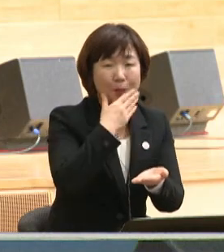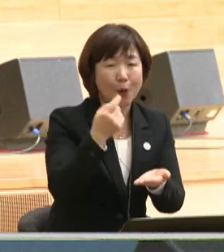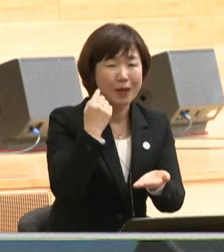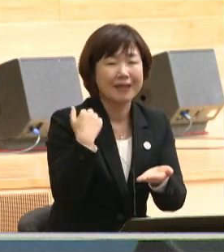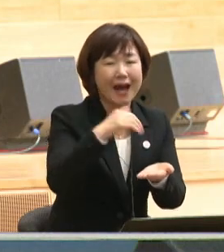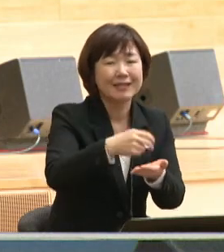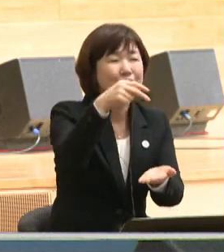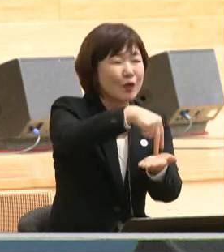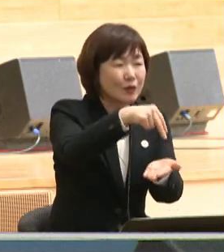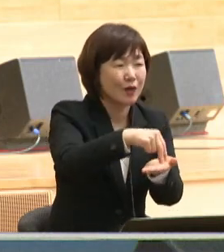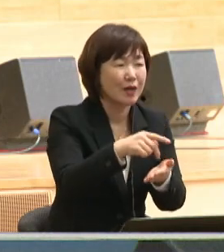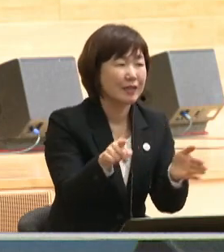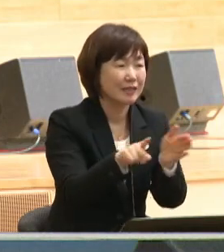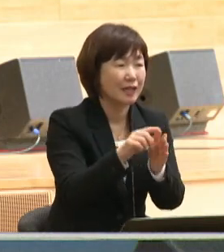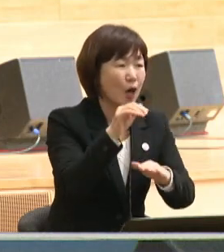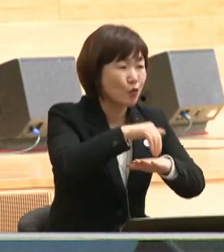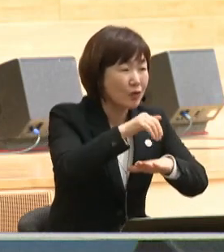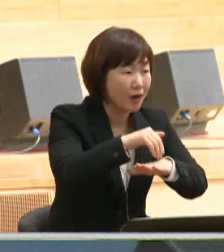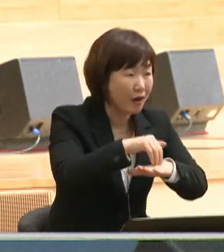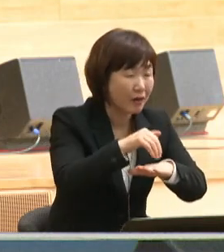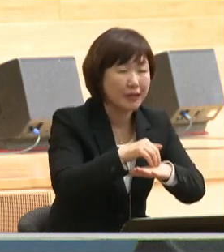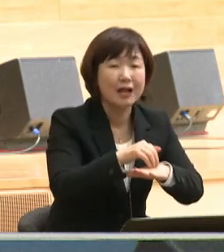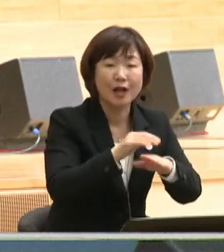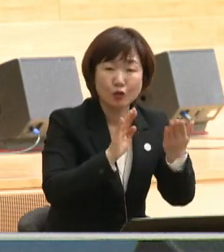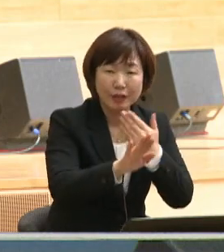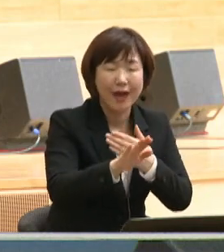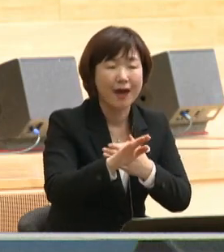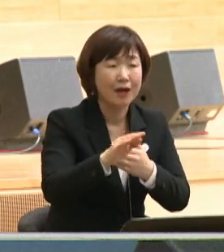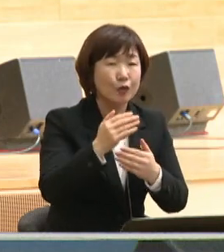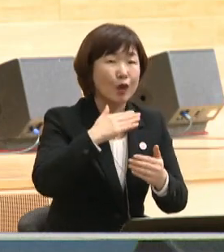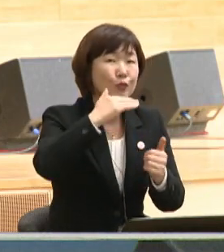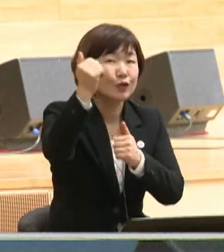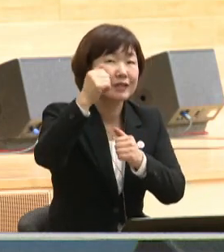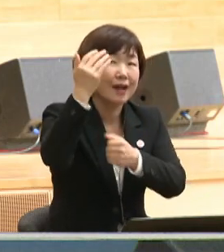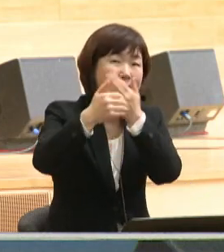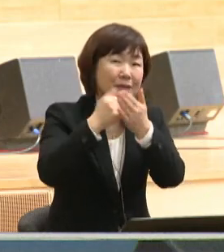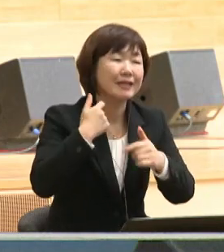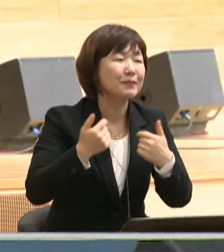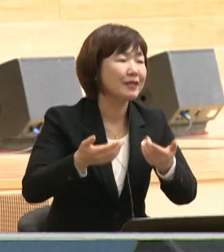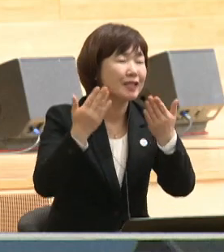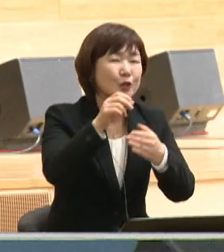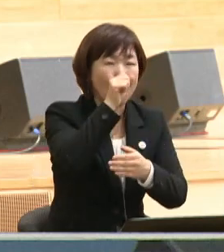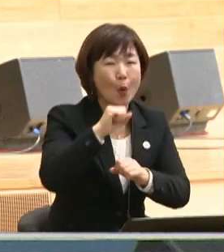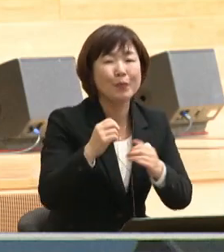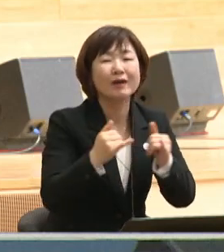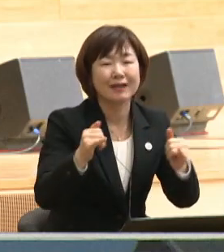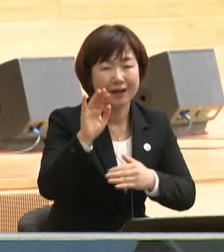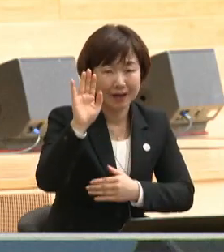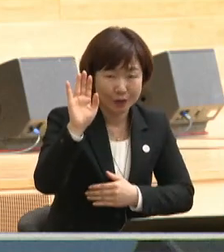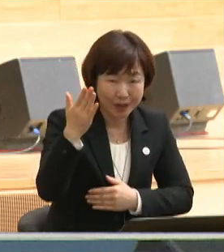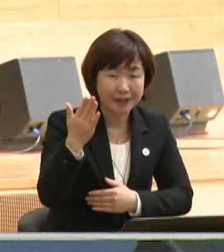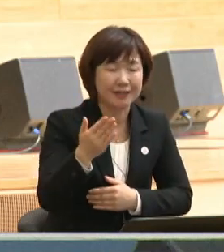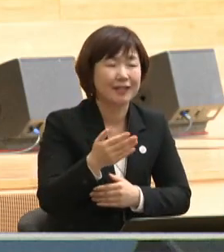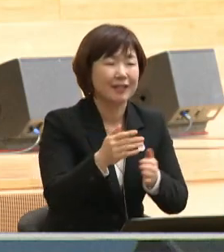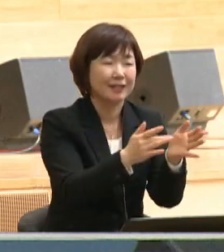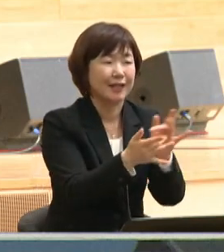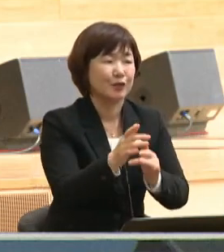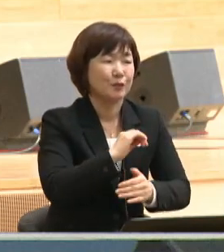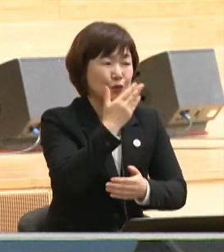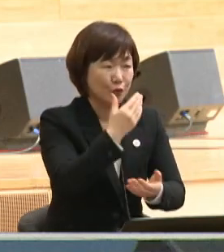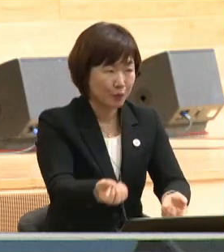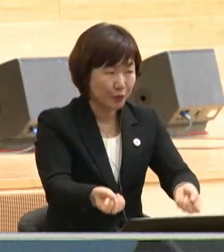신앙의 훈련들을 통하여서 병사로 모집한 주님을 기쁘시게 하는 좋은 병사가 다 되시기를 예수님의